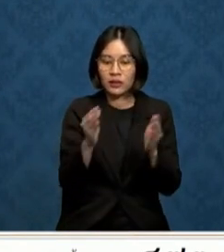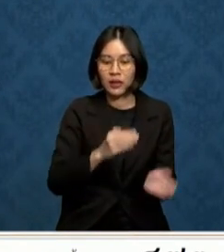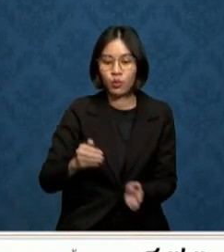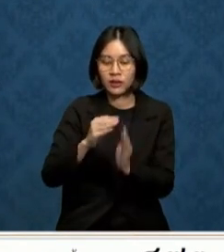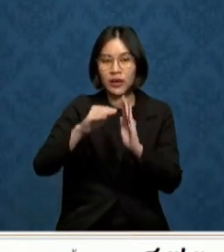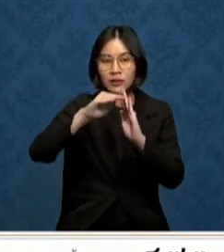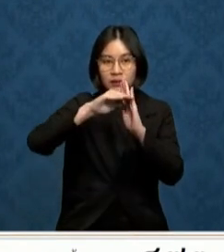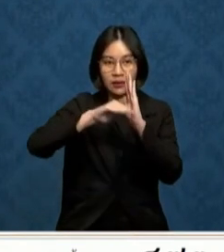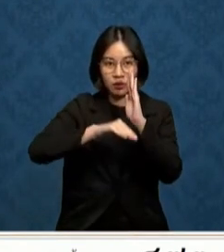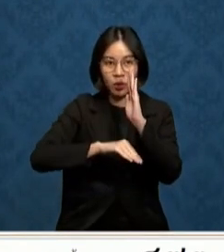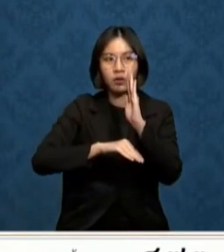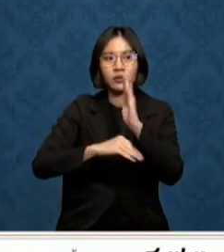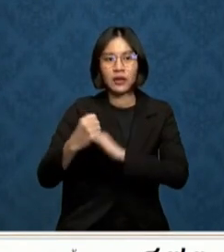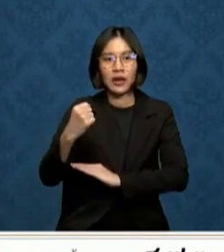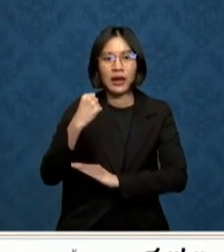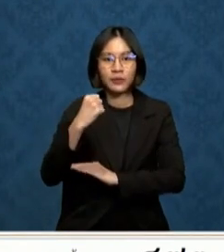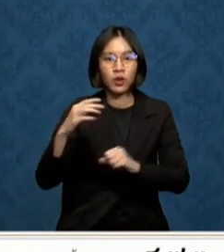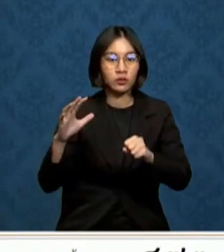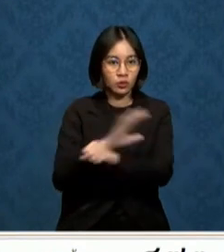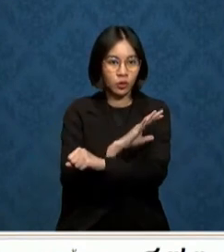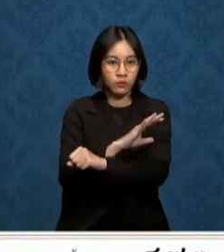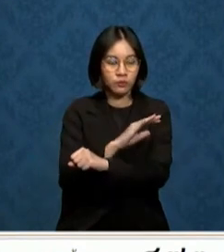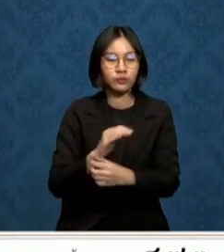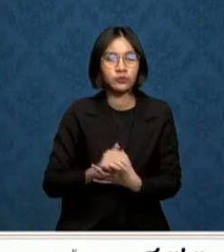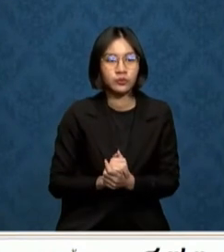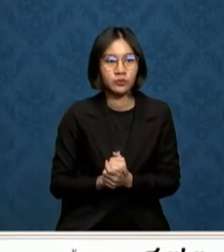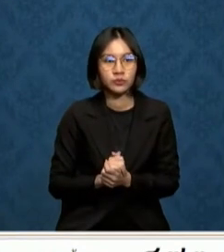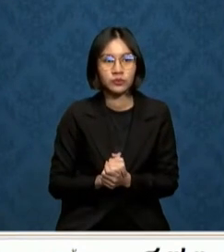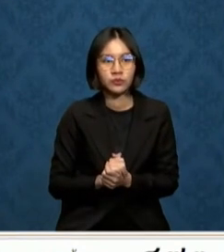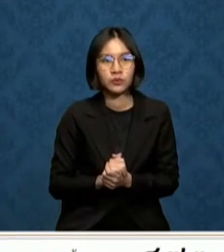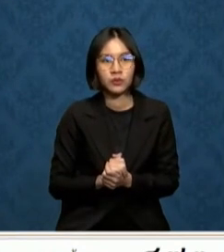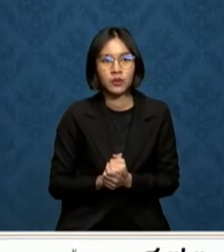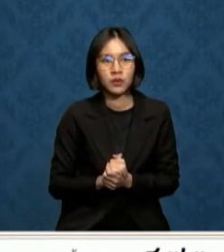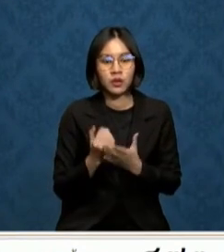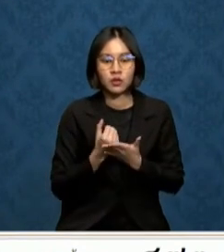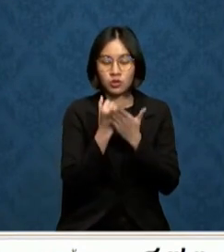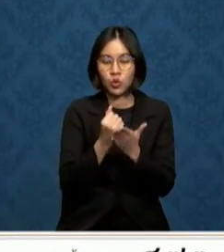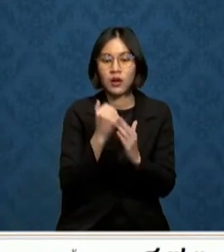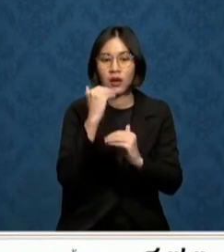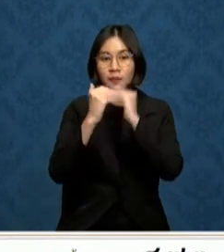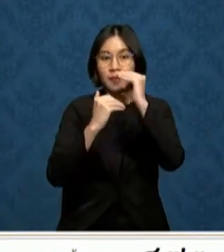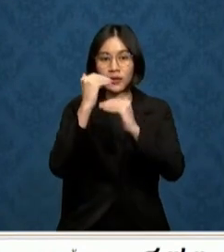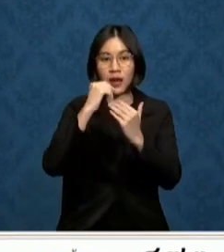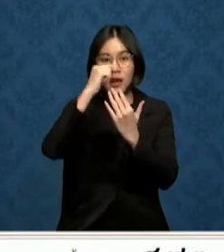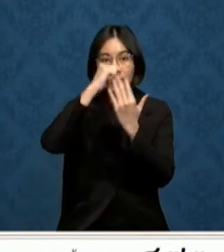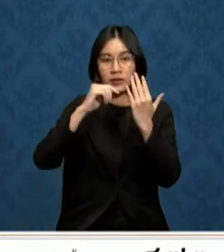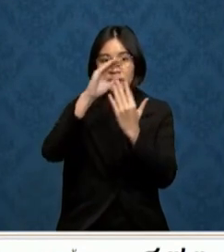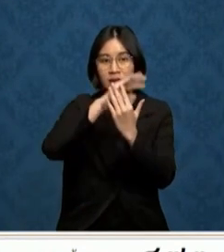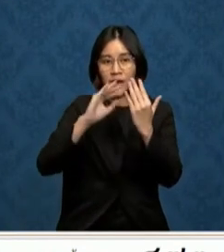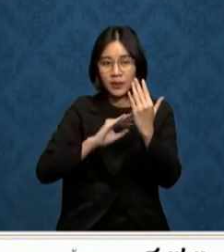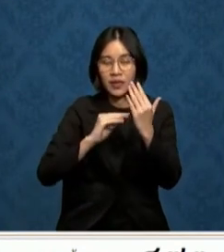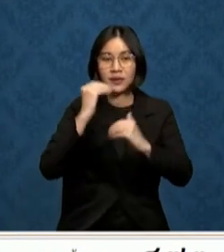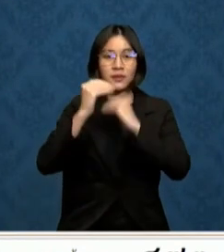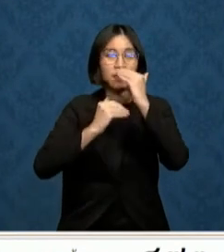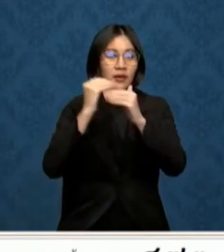ที่มีอำนาจเต็มมือแล้วสามารถที่จะนำพาประเทศนี้ไปสู่ความรุ่งโรจน์ความเจ